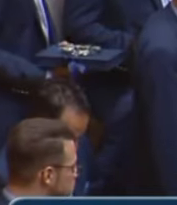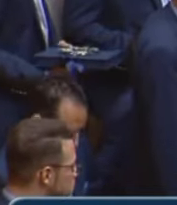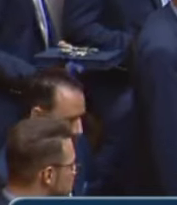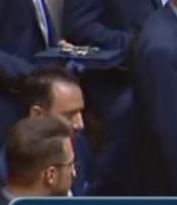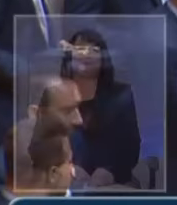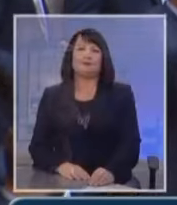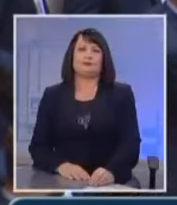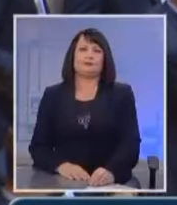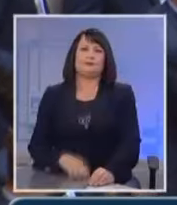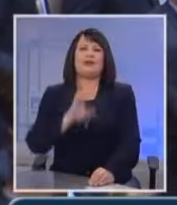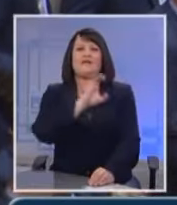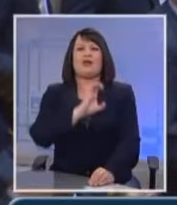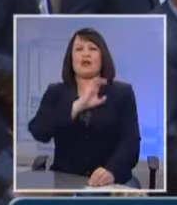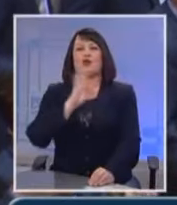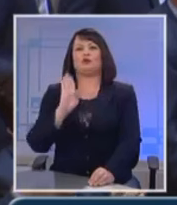Βούλτσος Ευάγγελος,